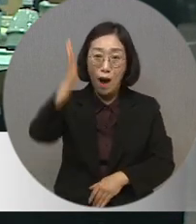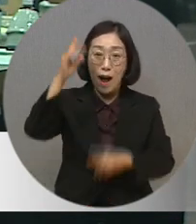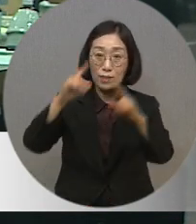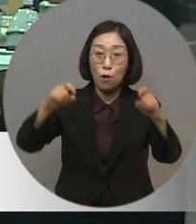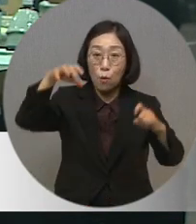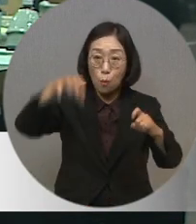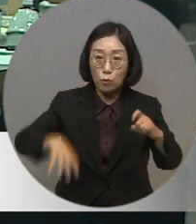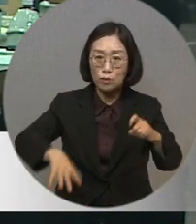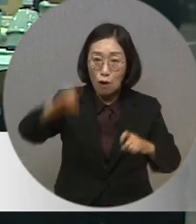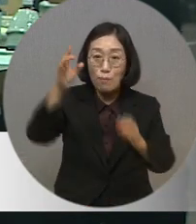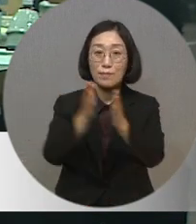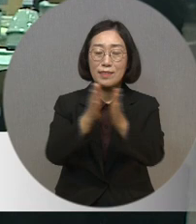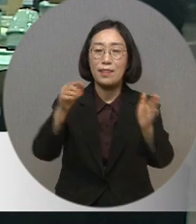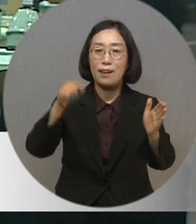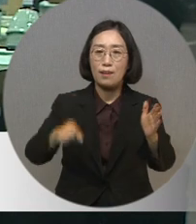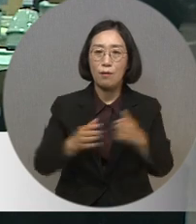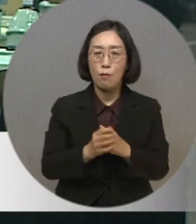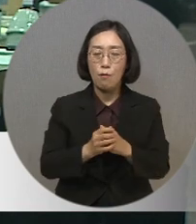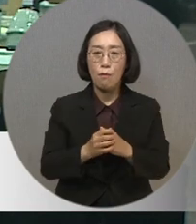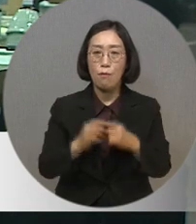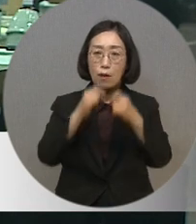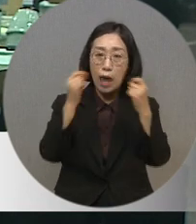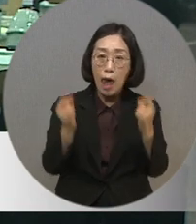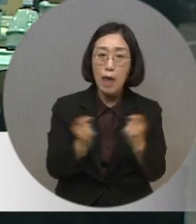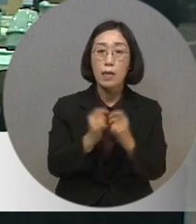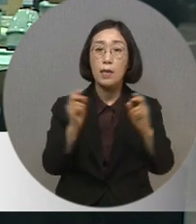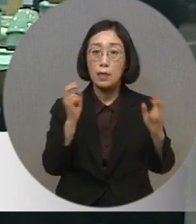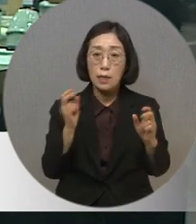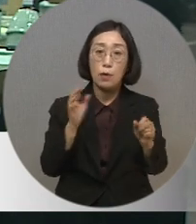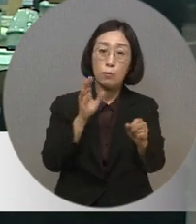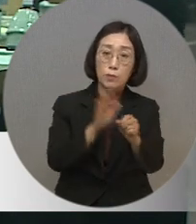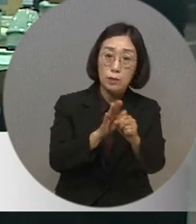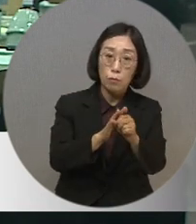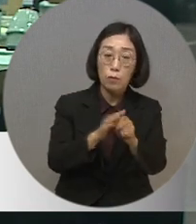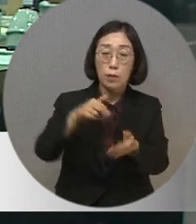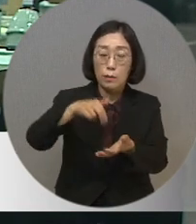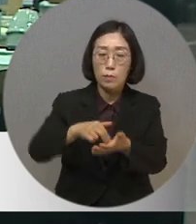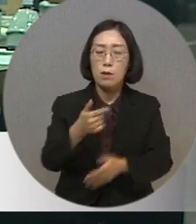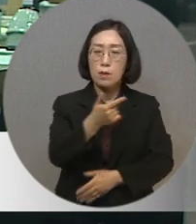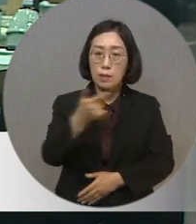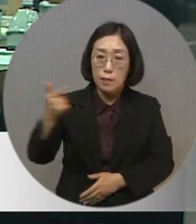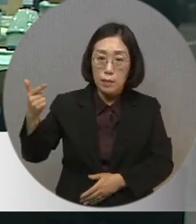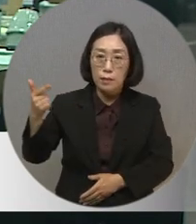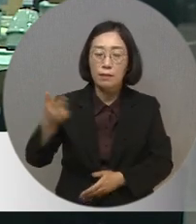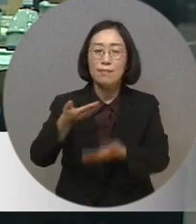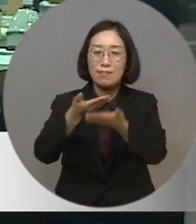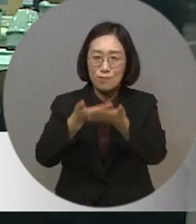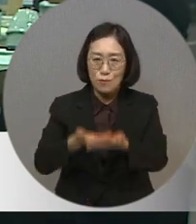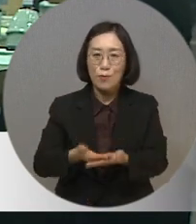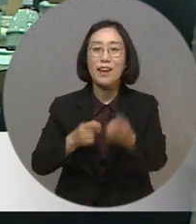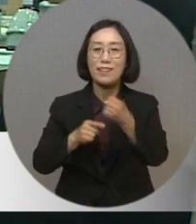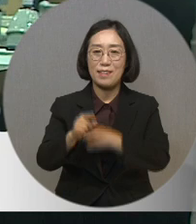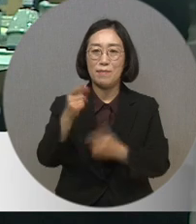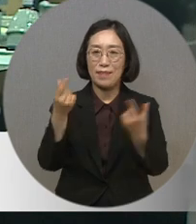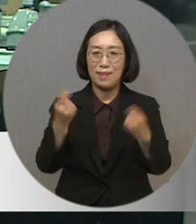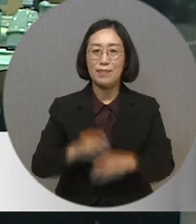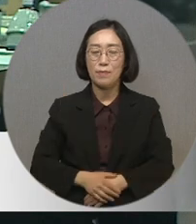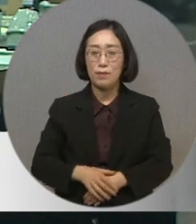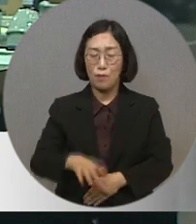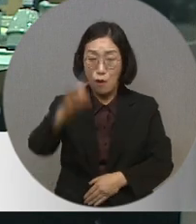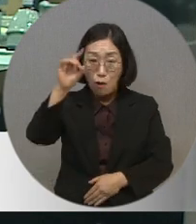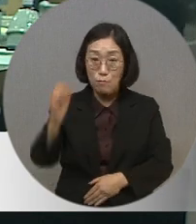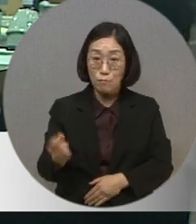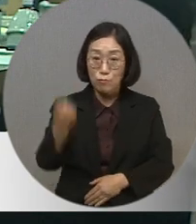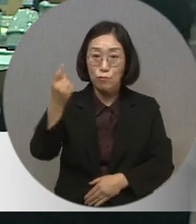시작을 한다는 것이 민간 입장에서 시작을 한다는 것이 참으로 의미가 있는 것 같습니다. 이 시작으로